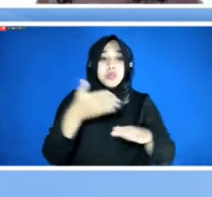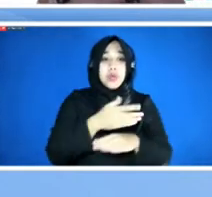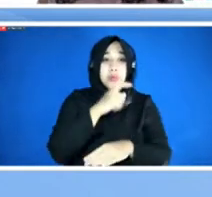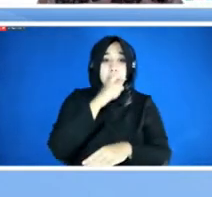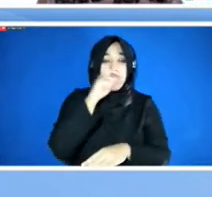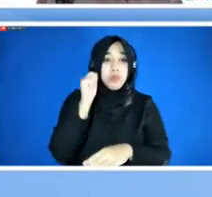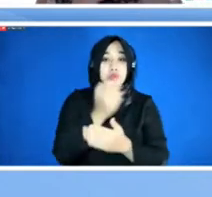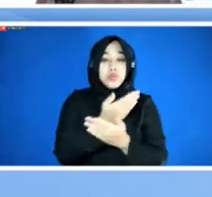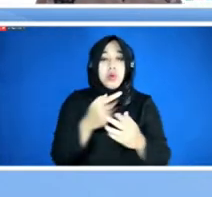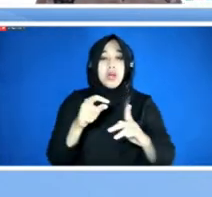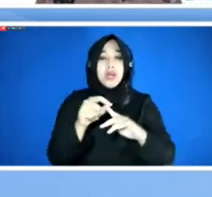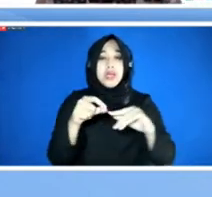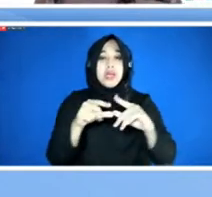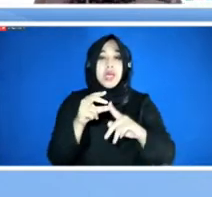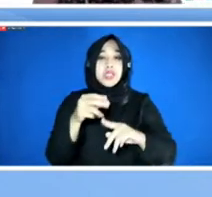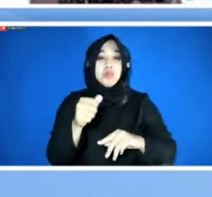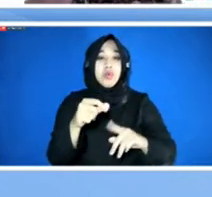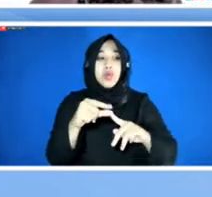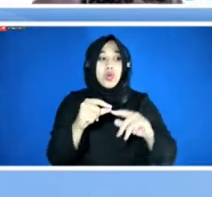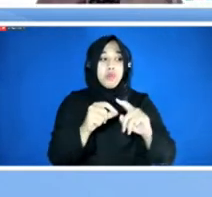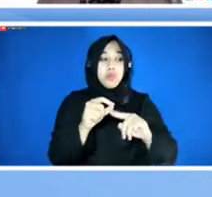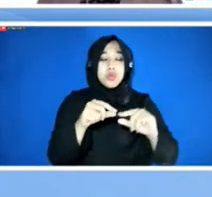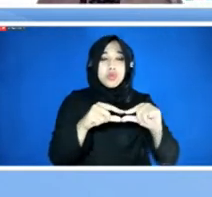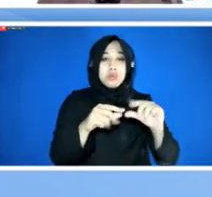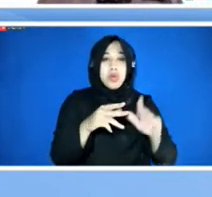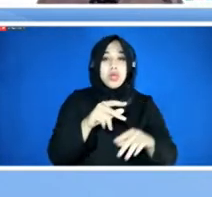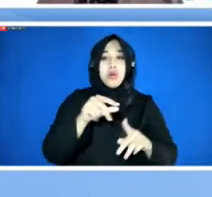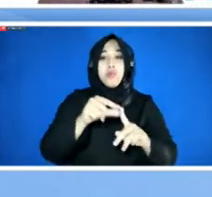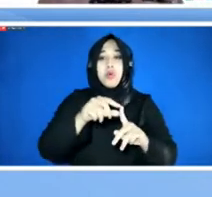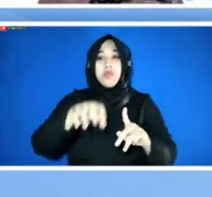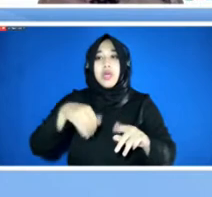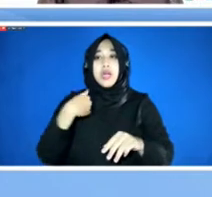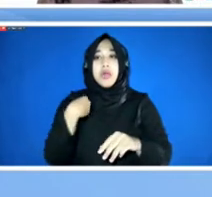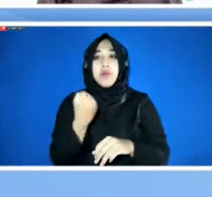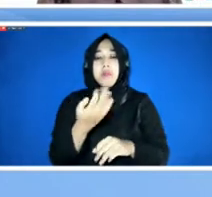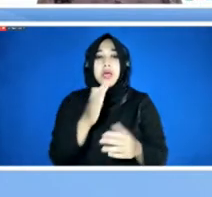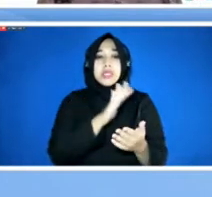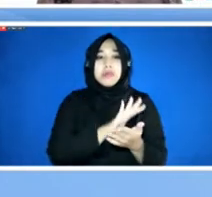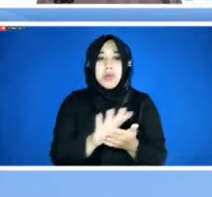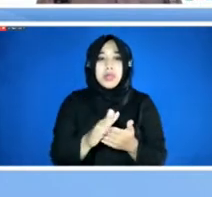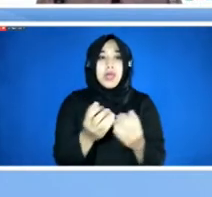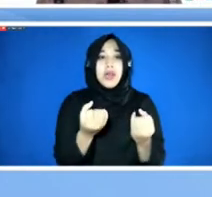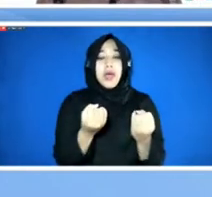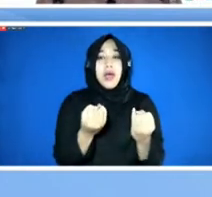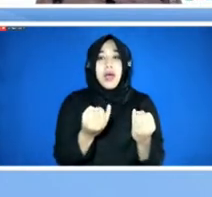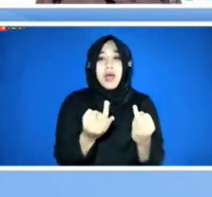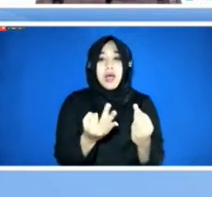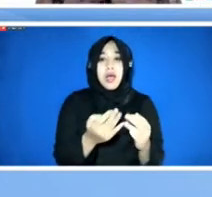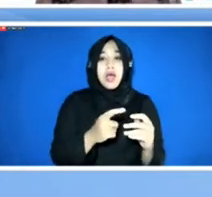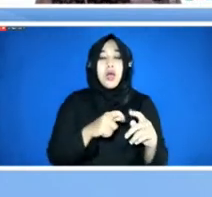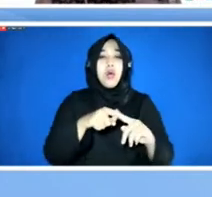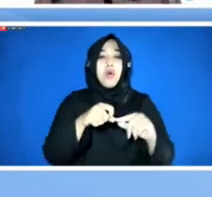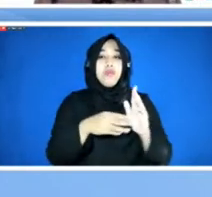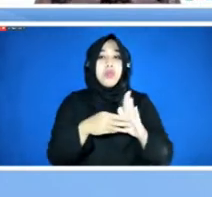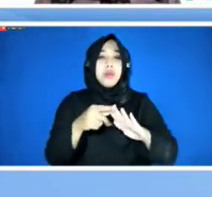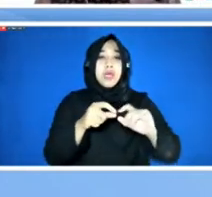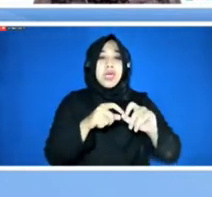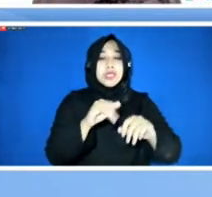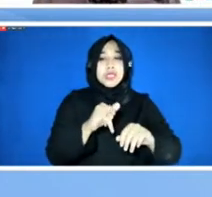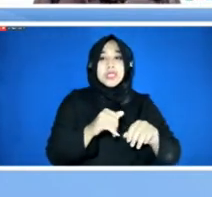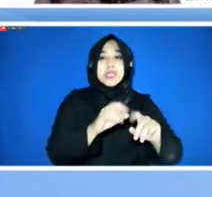ada dashboard PUSPA dan dengan provinsi, pada beberapa kesempatan angka konfirmasi di 100 puskesmas